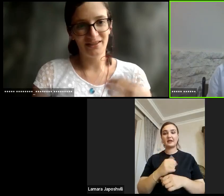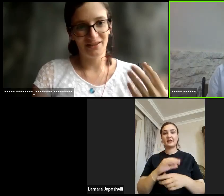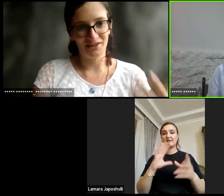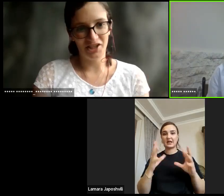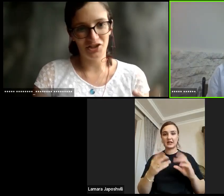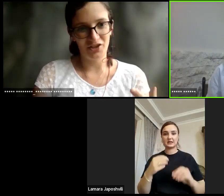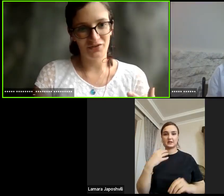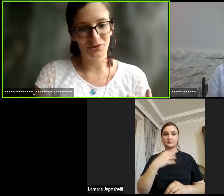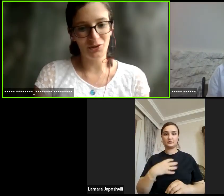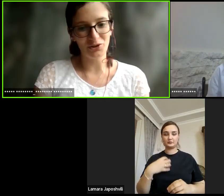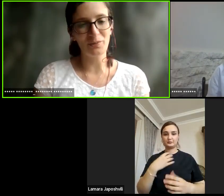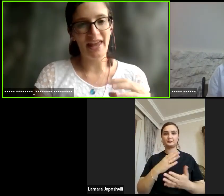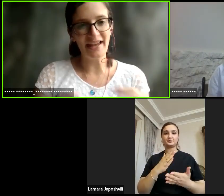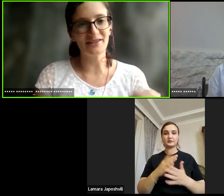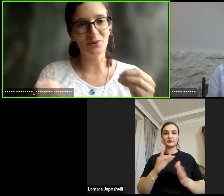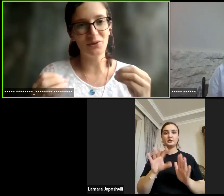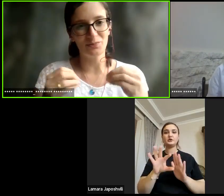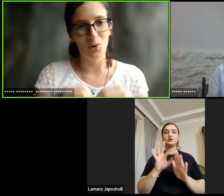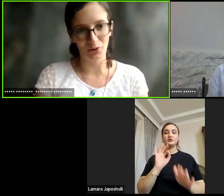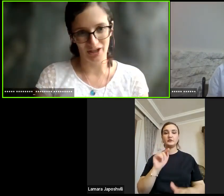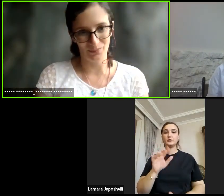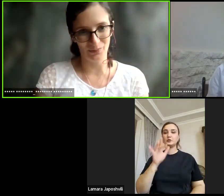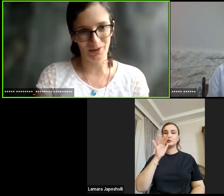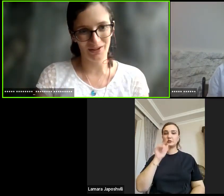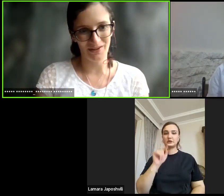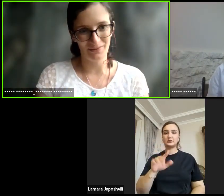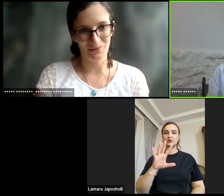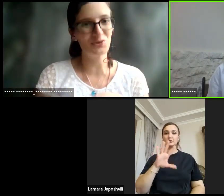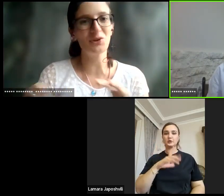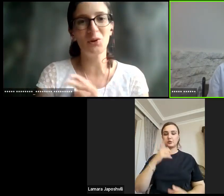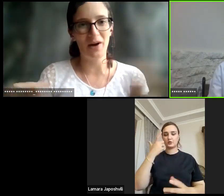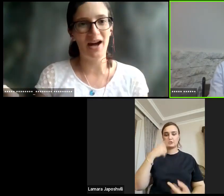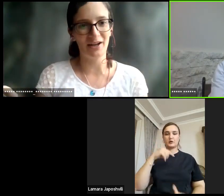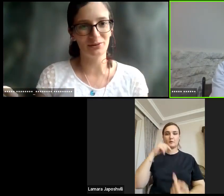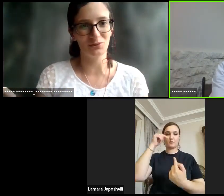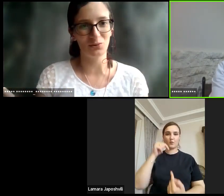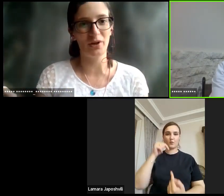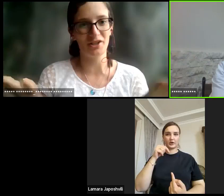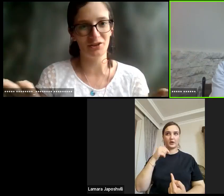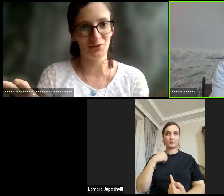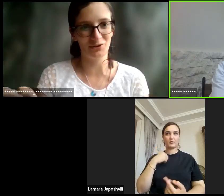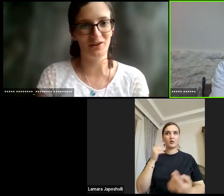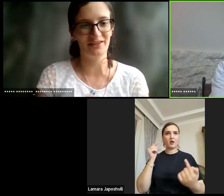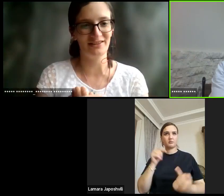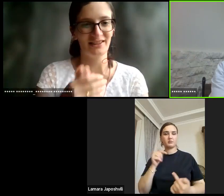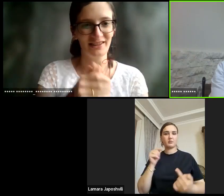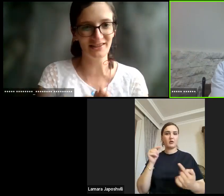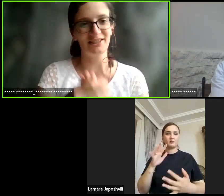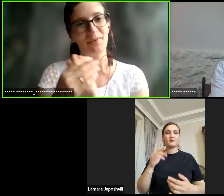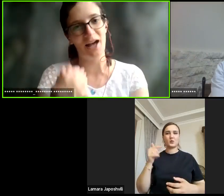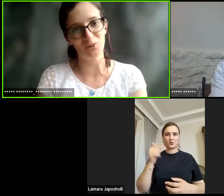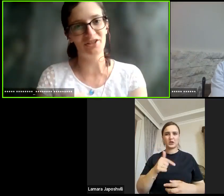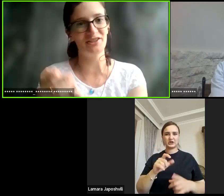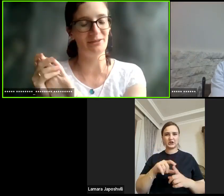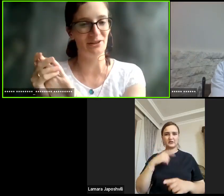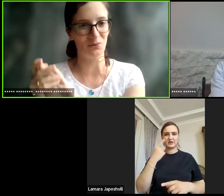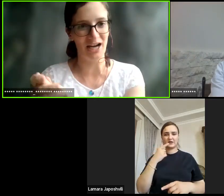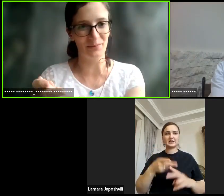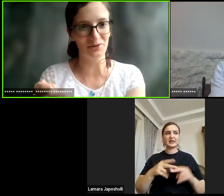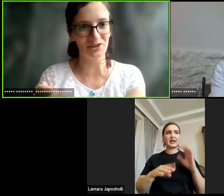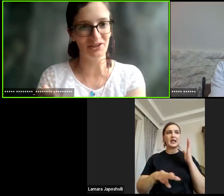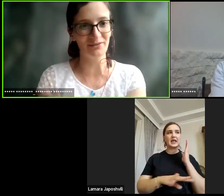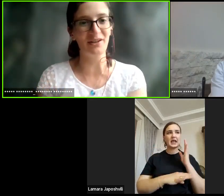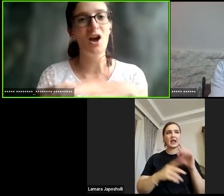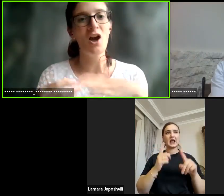არის შერჩევის დროს, რომ ეს იყოს მორგებული. მნიშვნელობა არ აქვს უხეშად რომ ვთქვათ, ეს ხის იქნება, ალუმინის იქნება